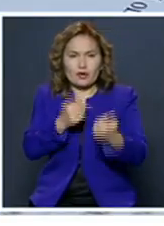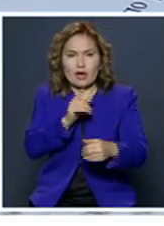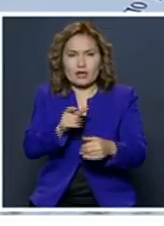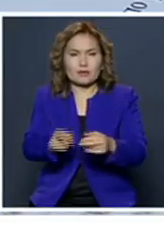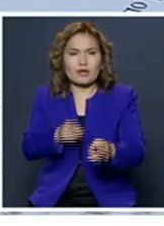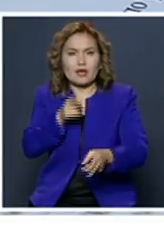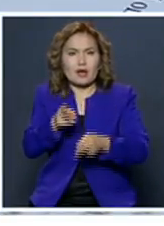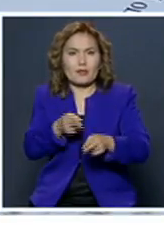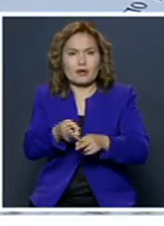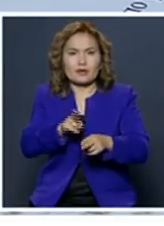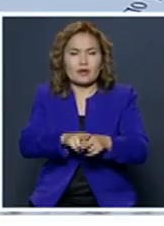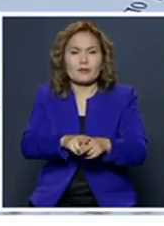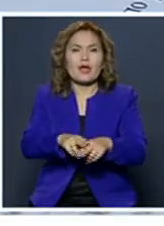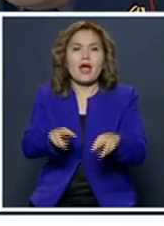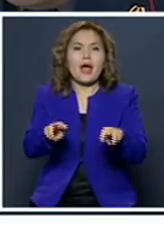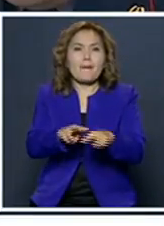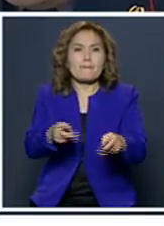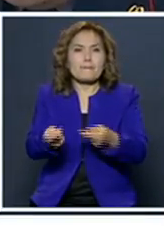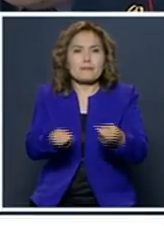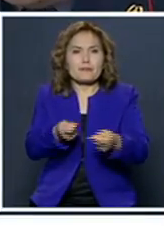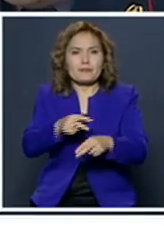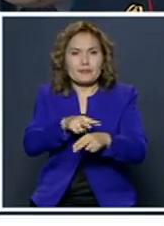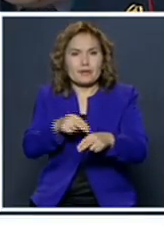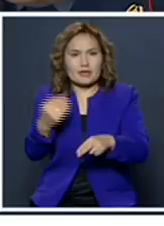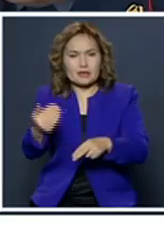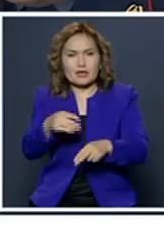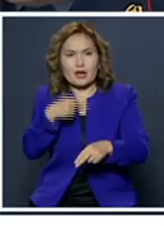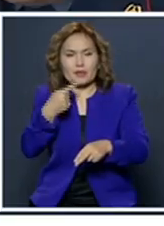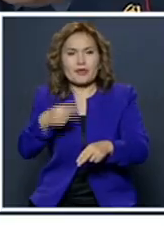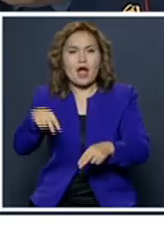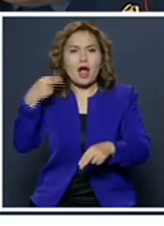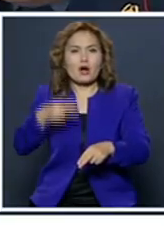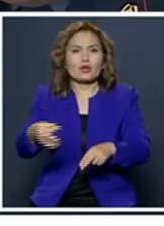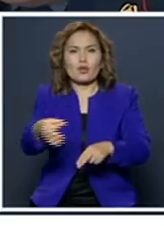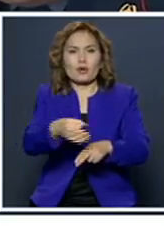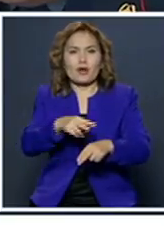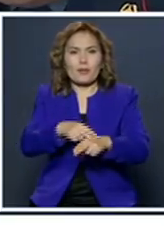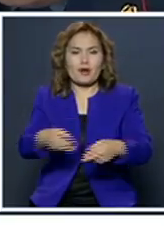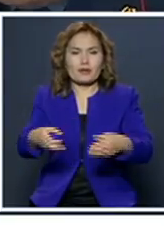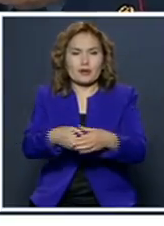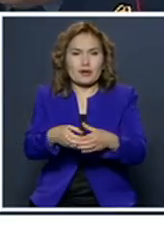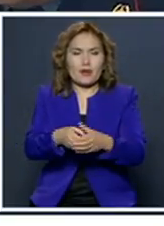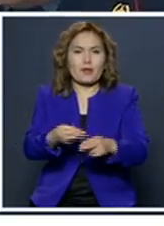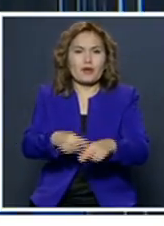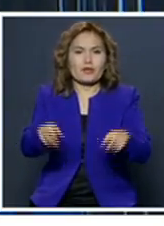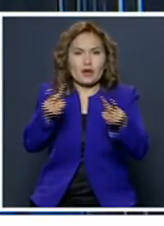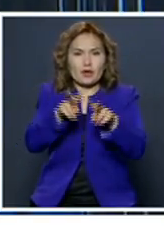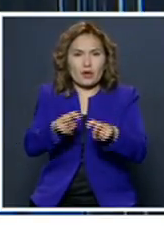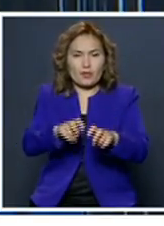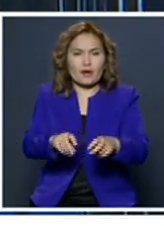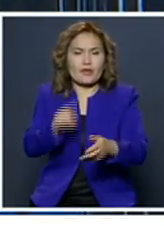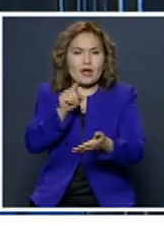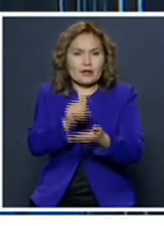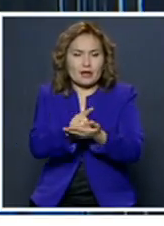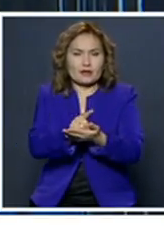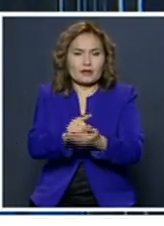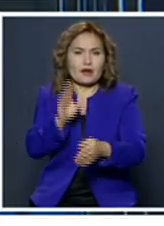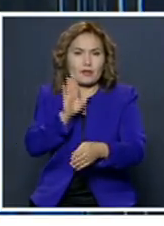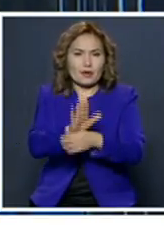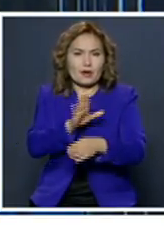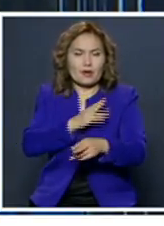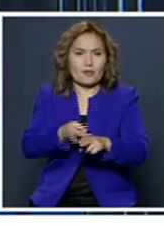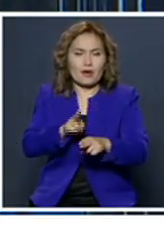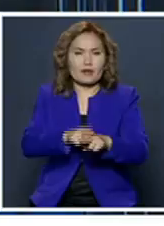азамат. Өз кезегінде министр Ерлан Тұрғымбаев Ақтөбе облыстық полиция департаментіне қызметтік тексеріс жүргізуді тапсырды. Ал